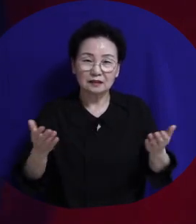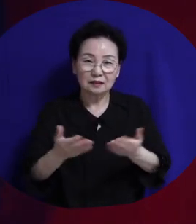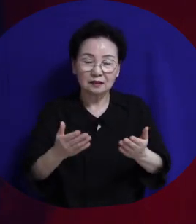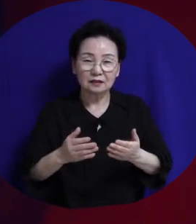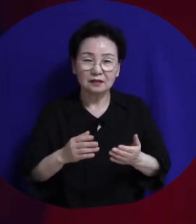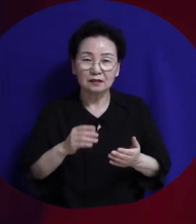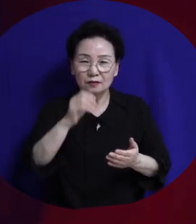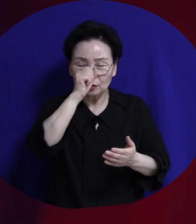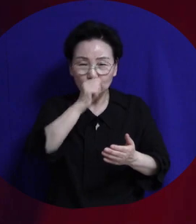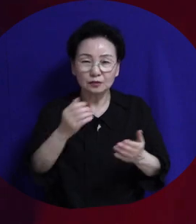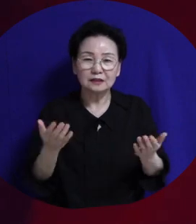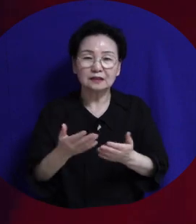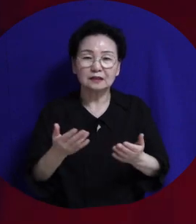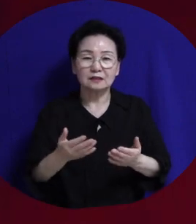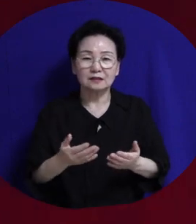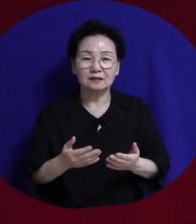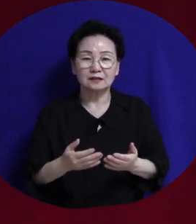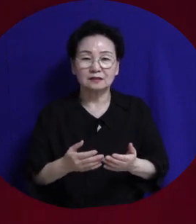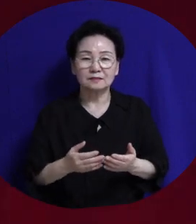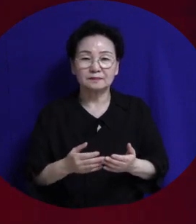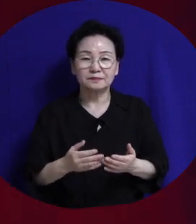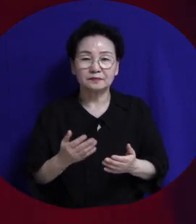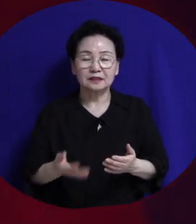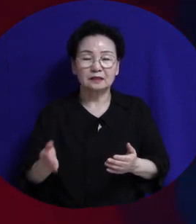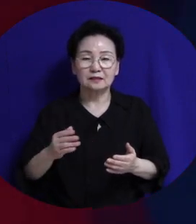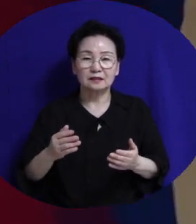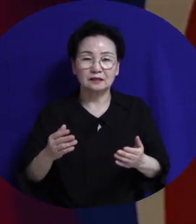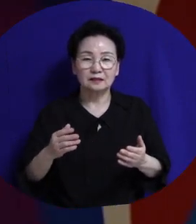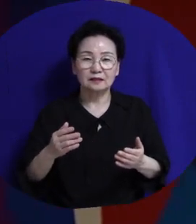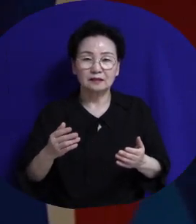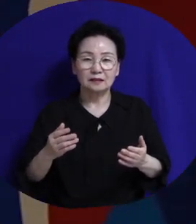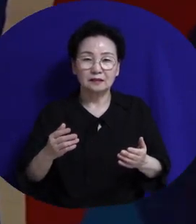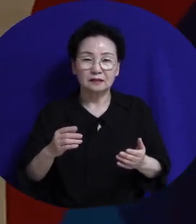참 좋은 직업이겠죠. 그러니까 직업이 아닙니다.